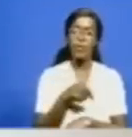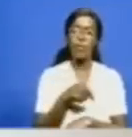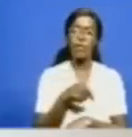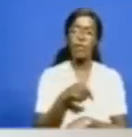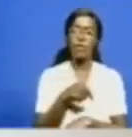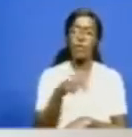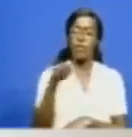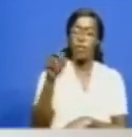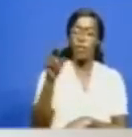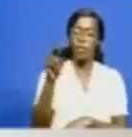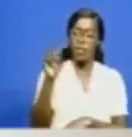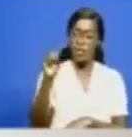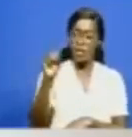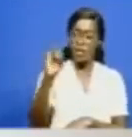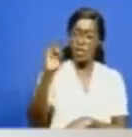Simeon Nyachae.